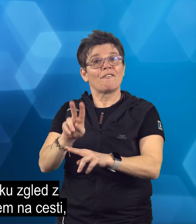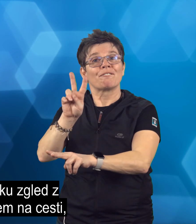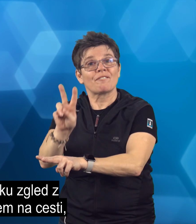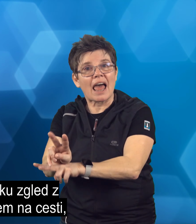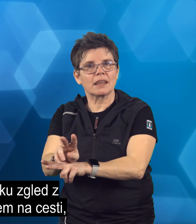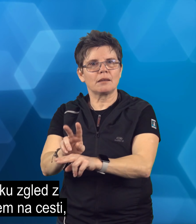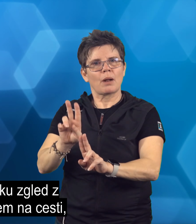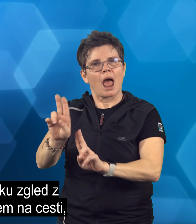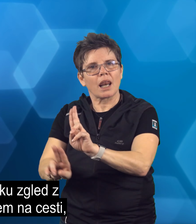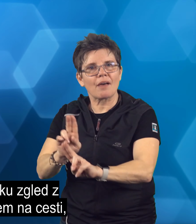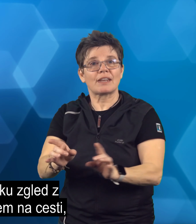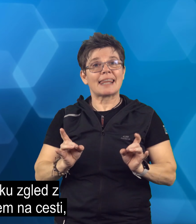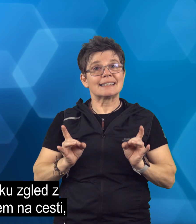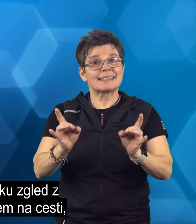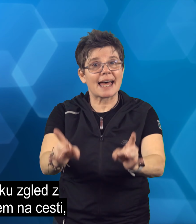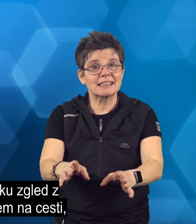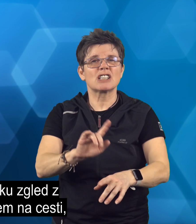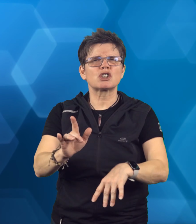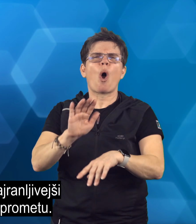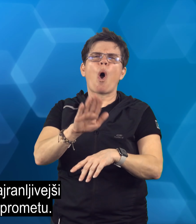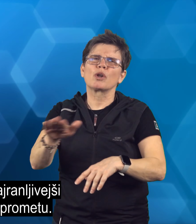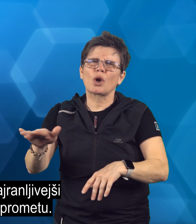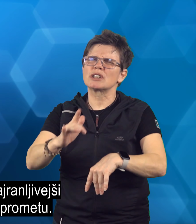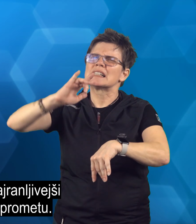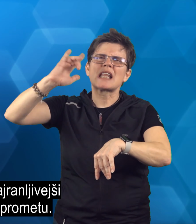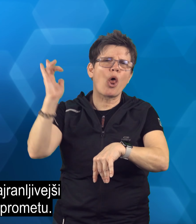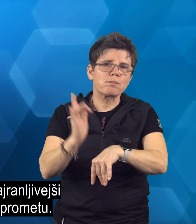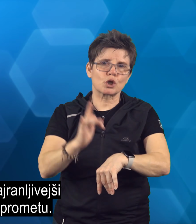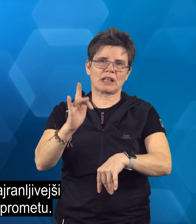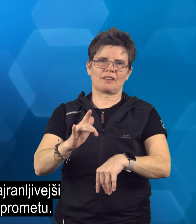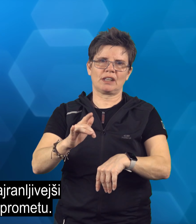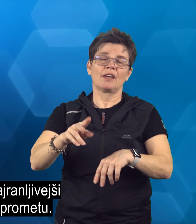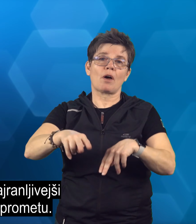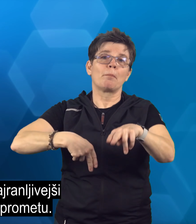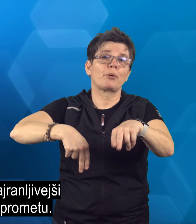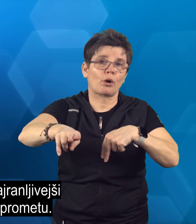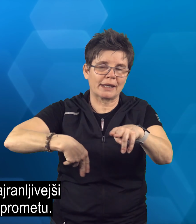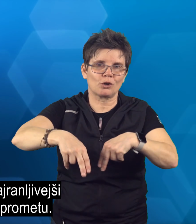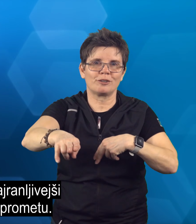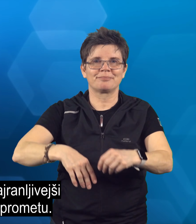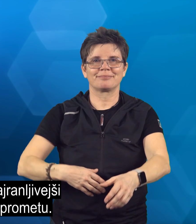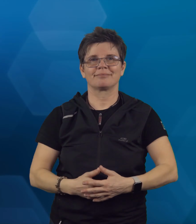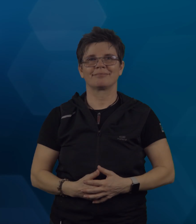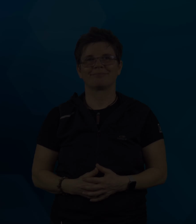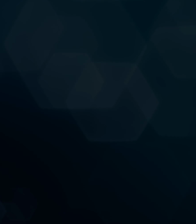cesti, saj so otroci najranljivejši udeleženci v prometu.